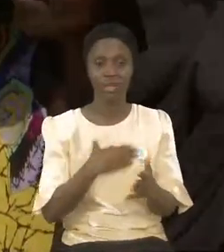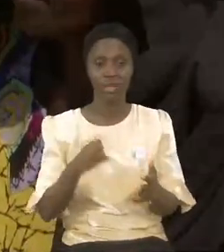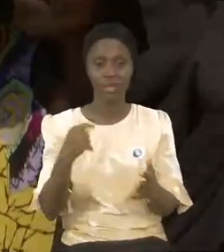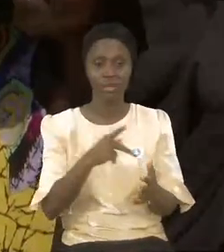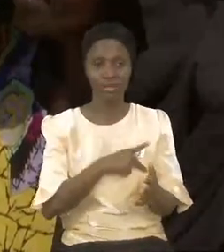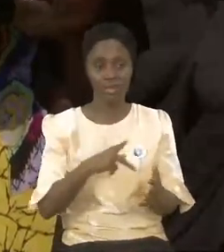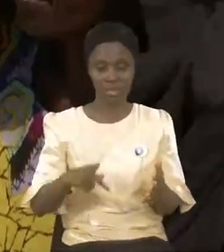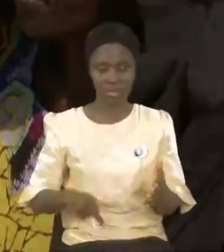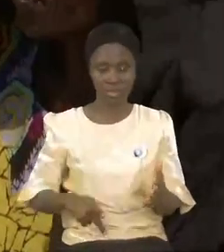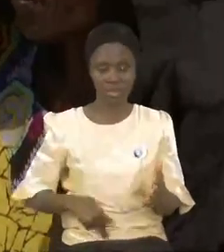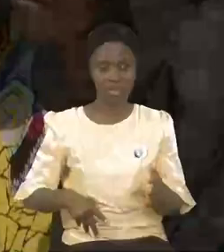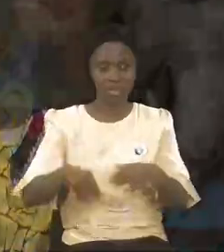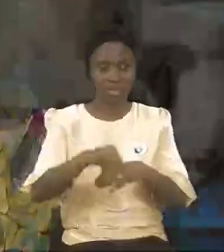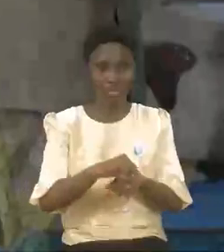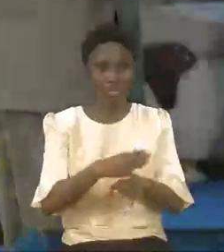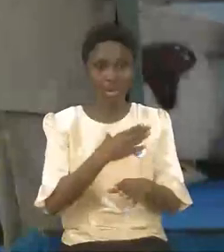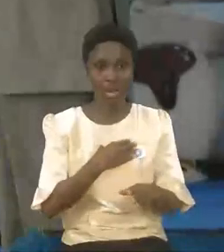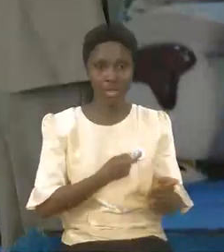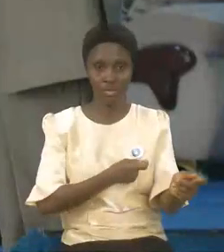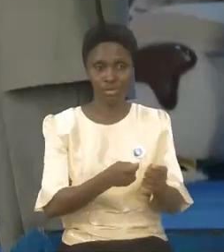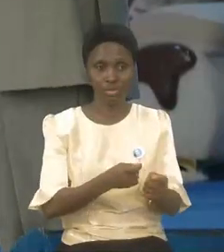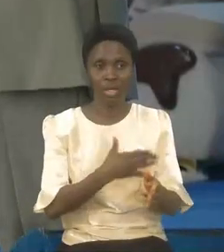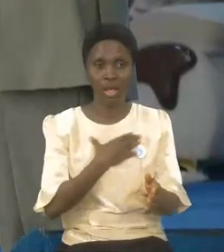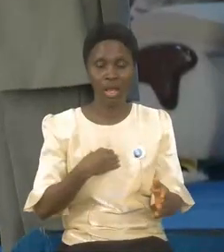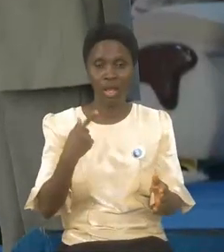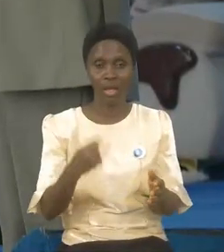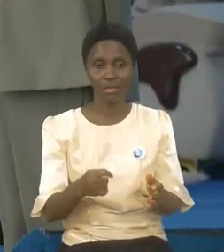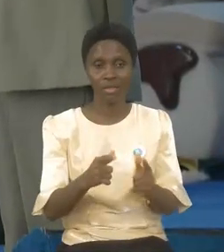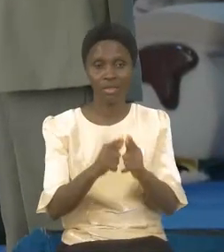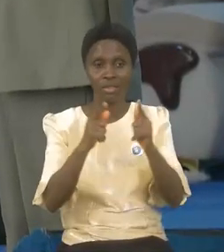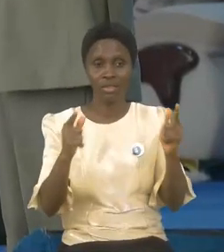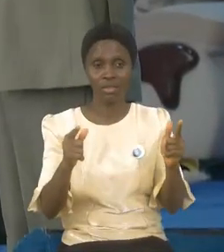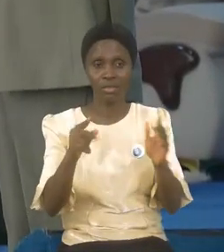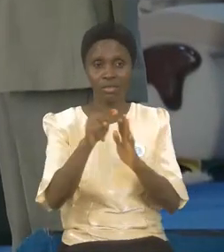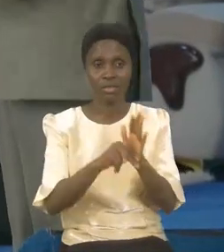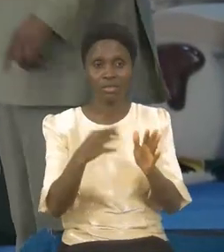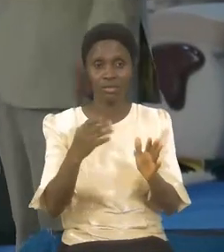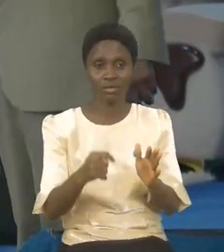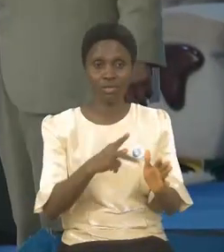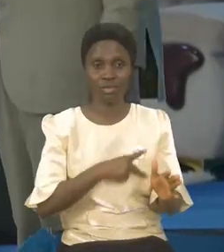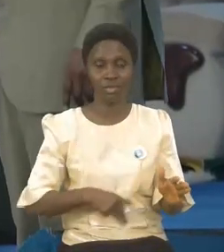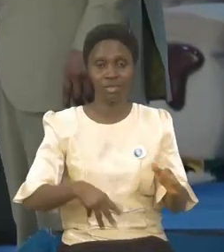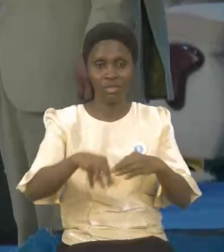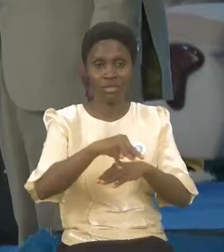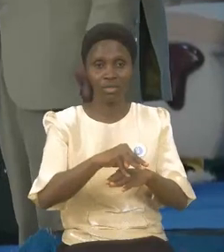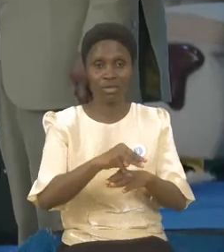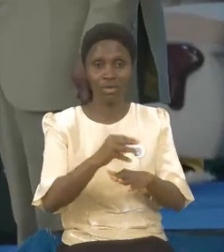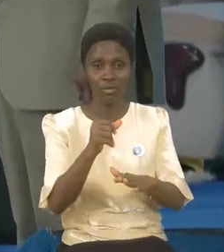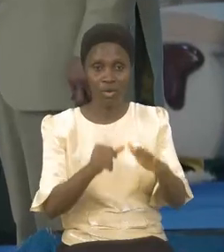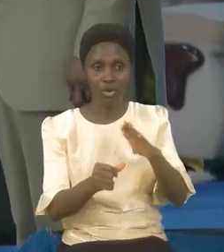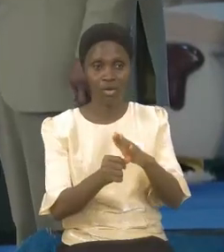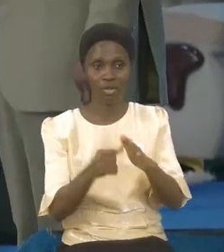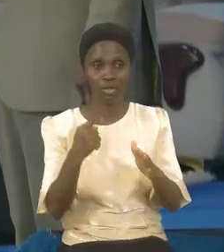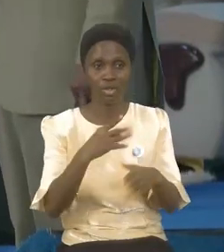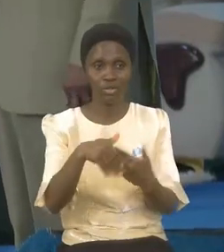Verset 27. Le règne, la domination et la grandeur de tous les royaumes qui sont